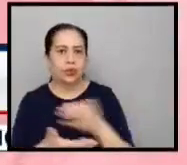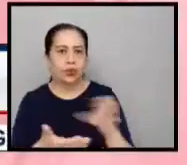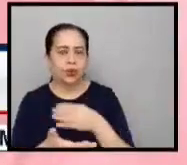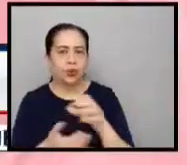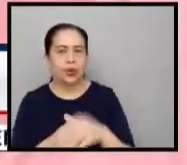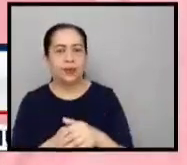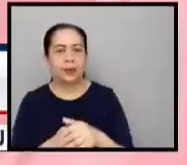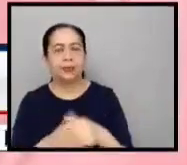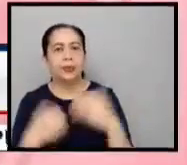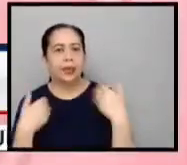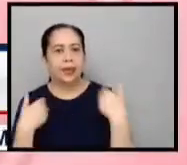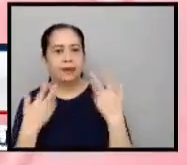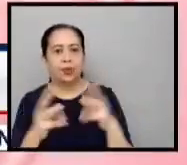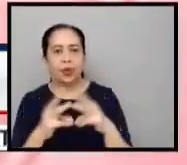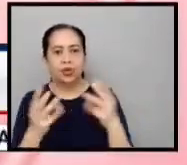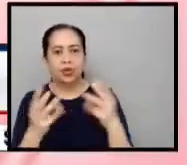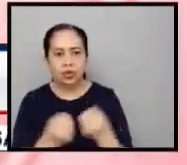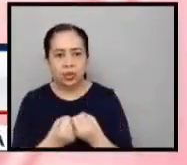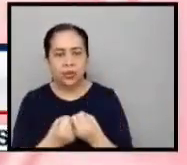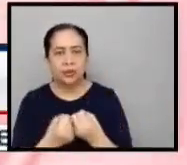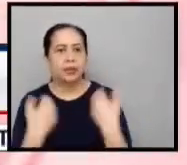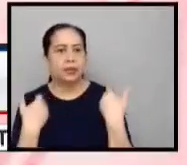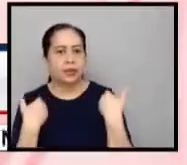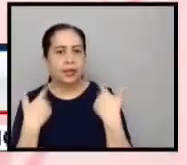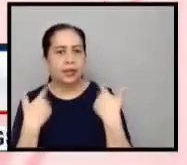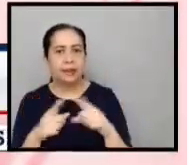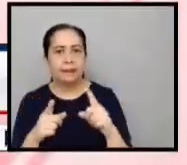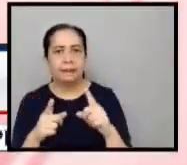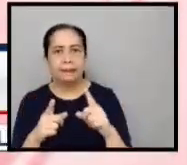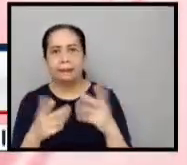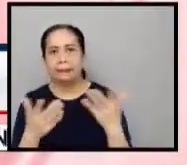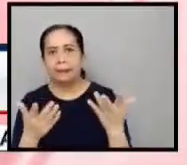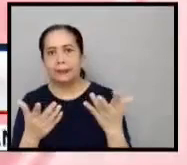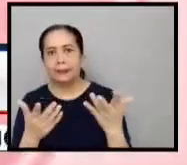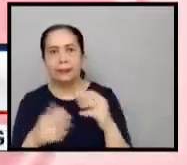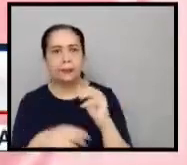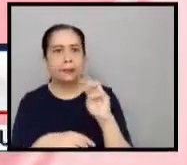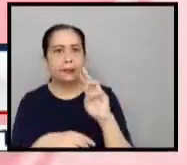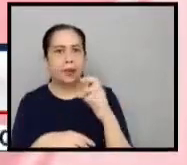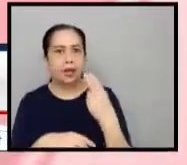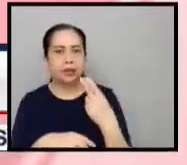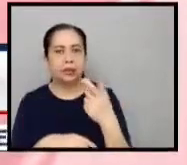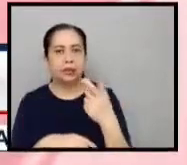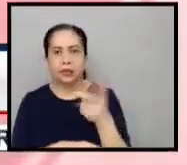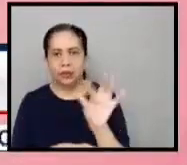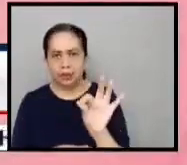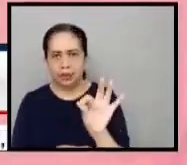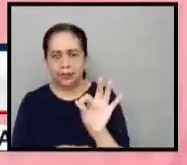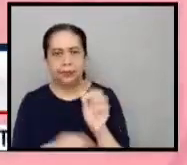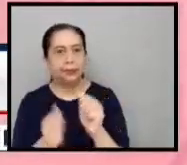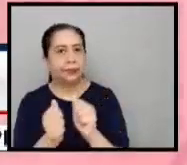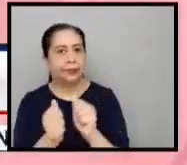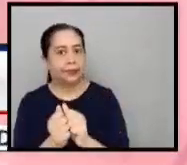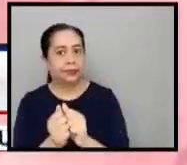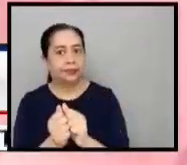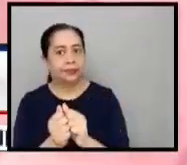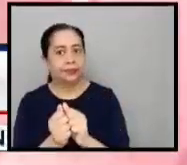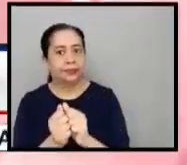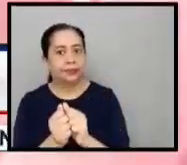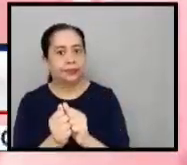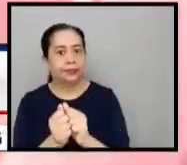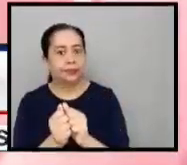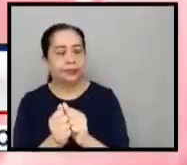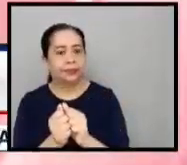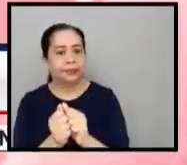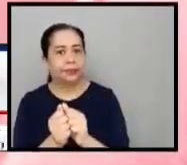tayong workshops. We're actually having a workshop on March 29. Kasama po rito yung si Ma'am